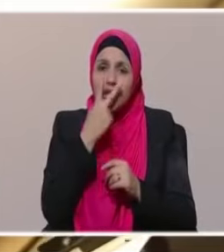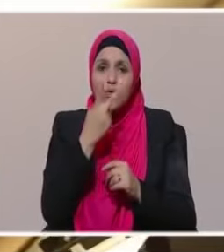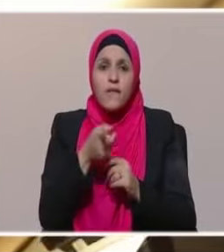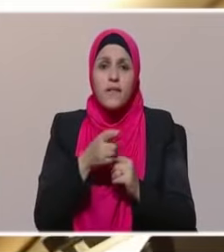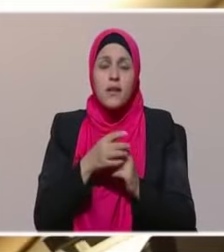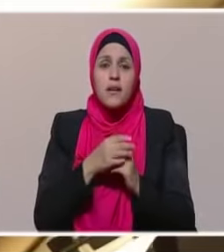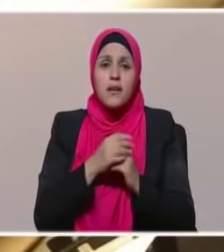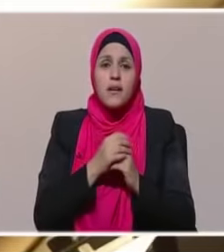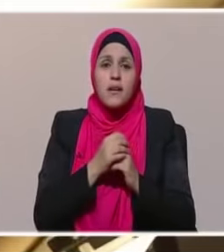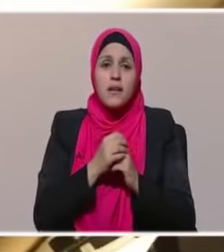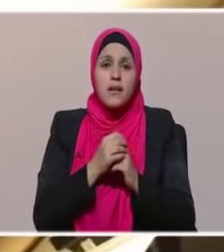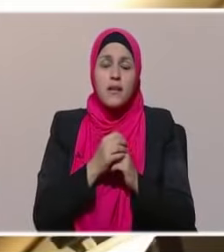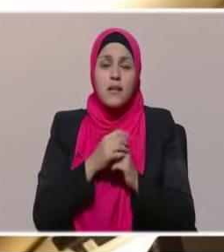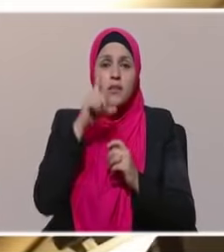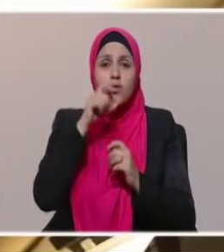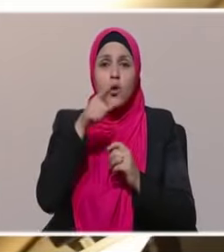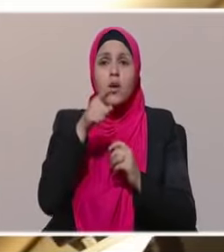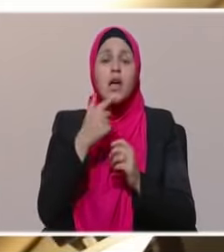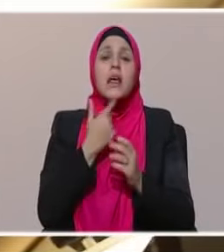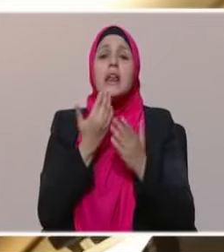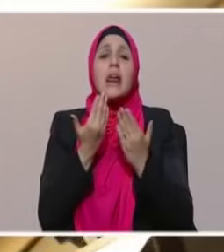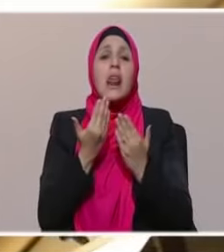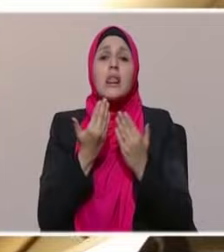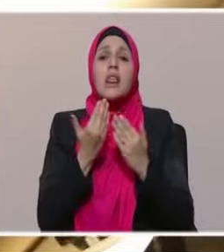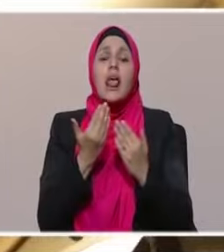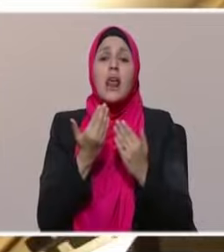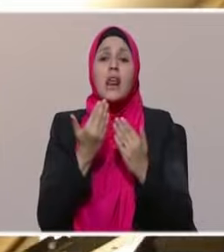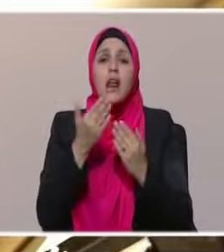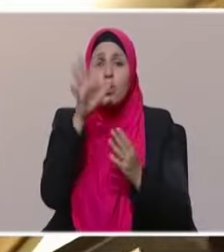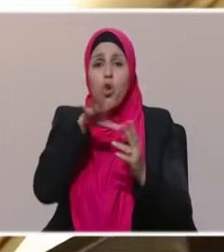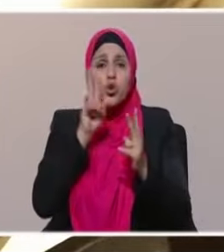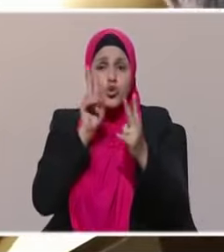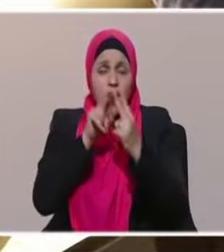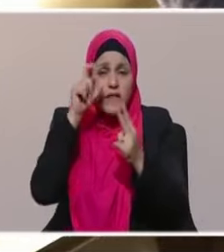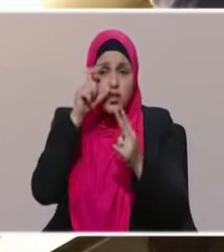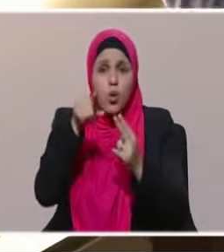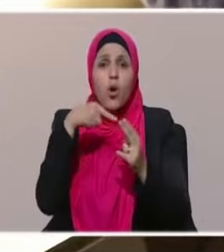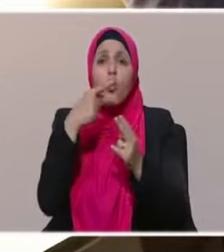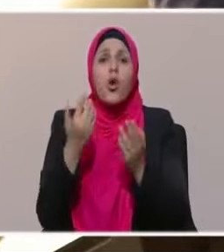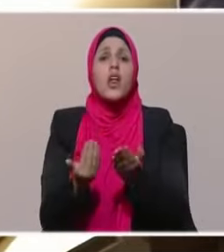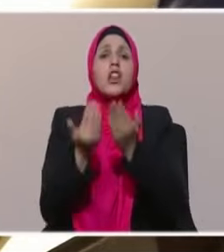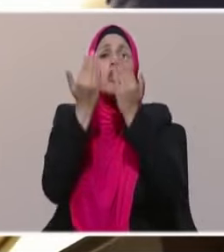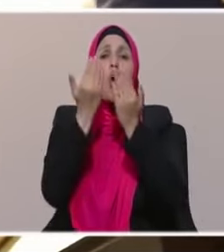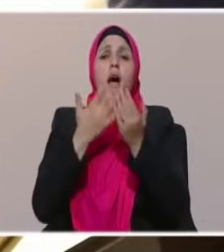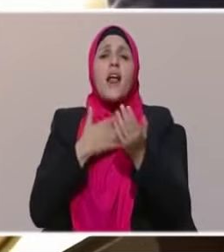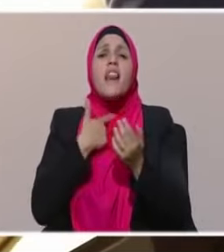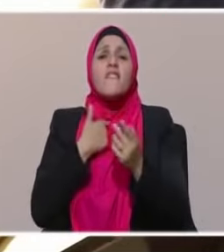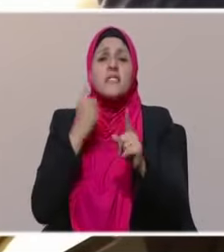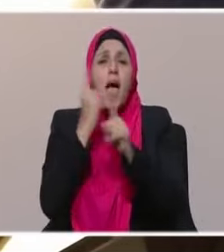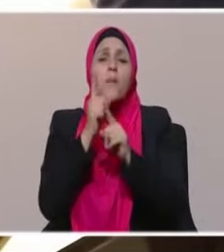ويا ريت اللي الكل يدعي لي ان انا الاقي والدتي،